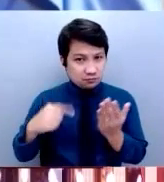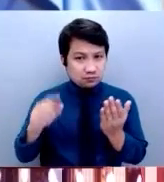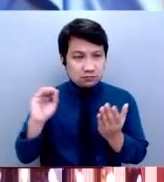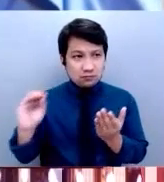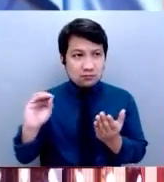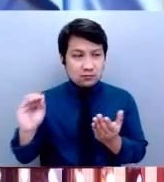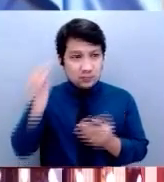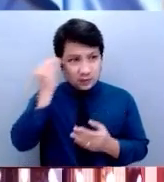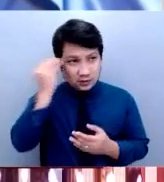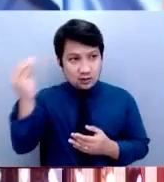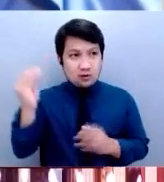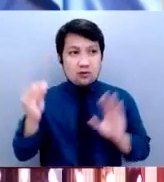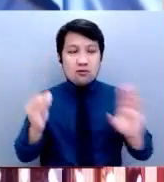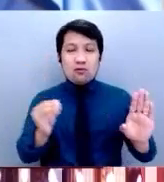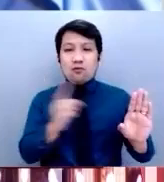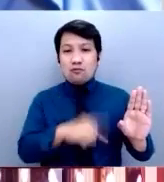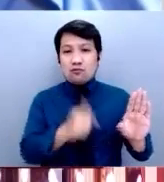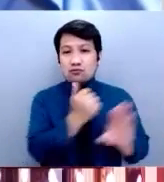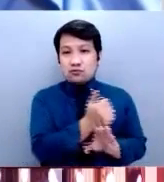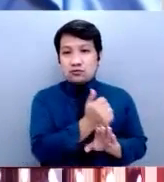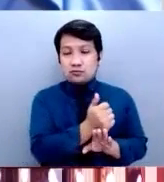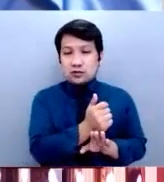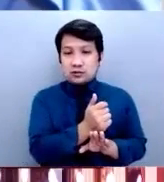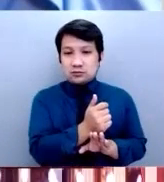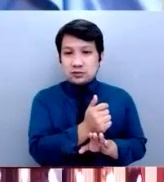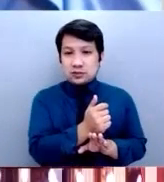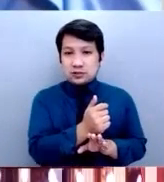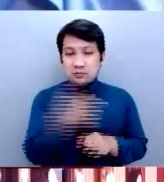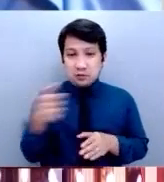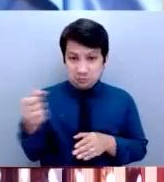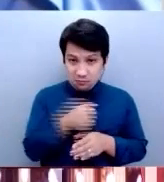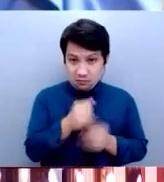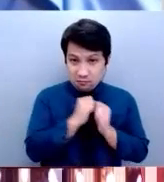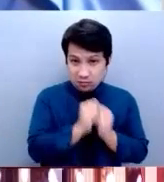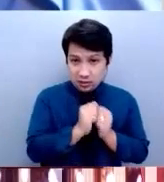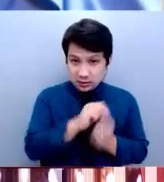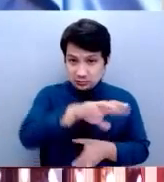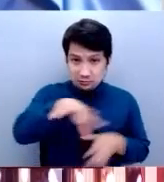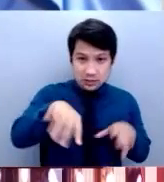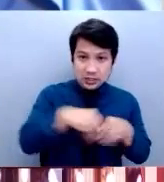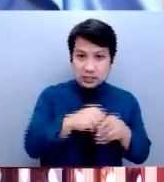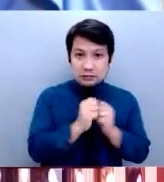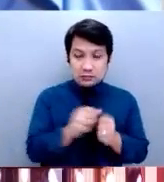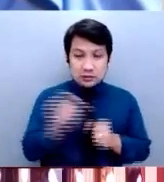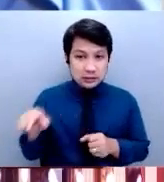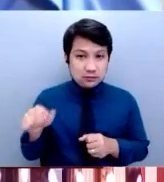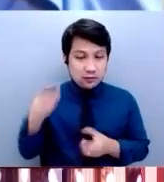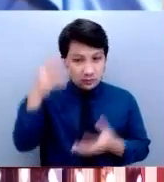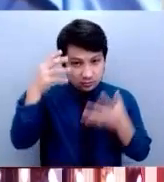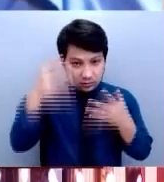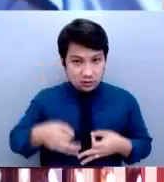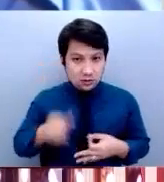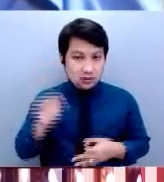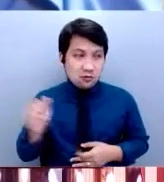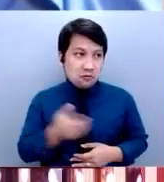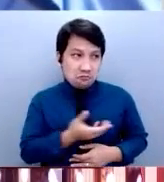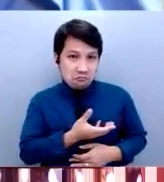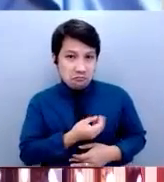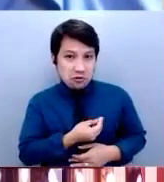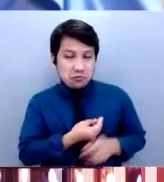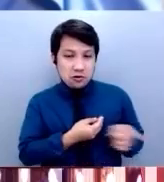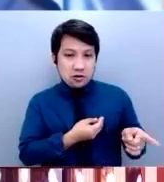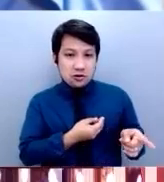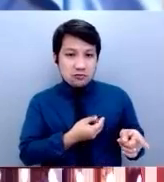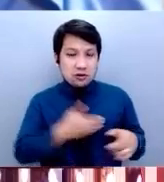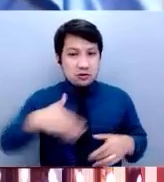opinion of Commissioner Guanzon? Because that apparently is her fear. That's what she is saying is her fear na baka dinidelay